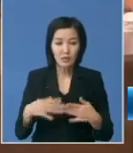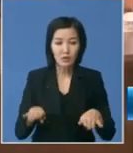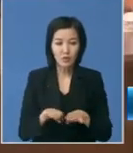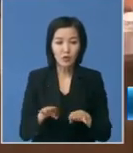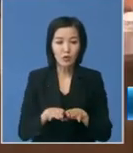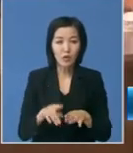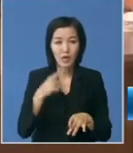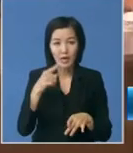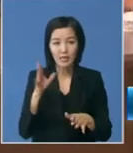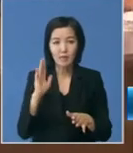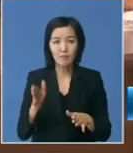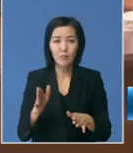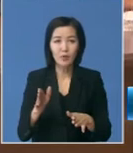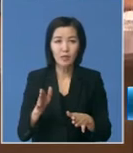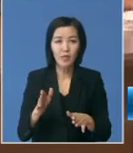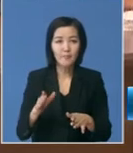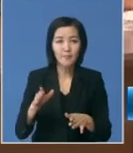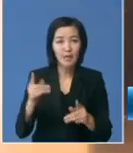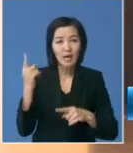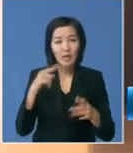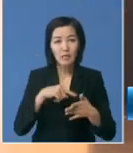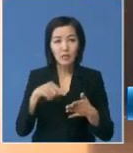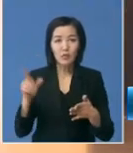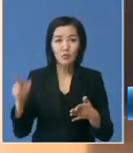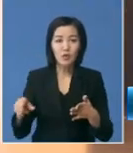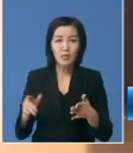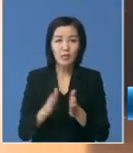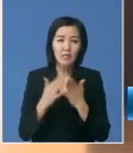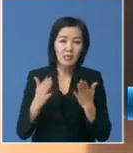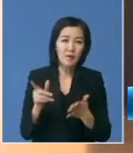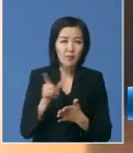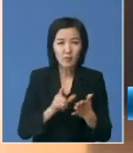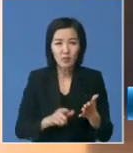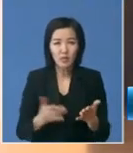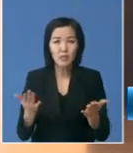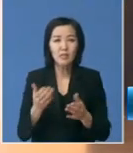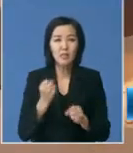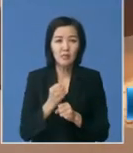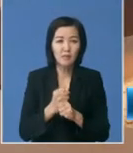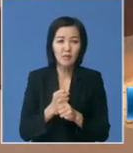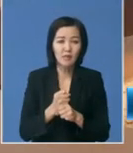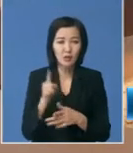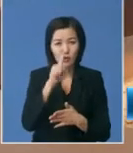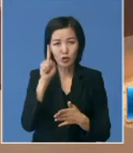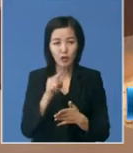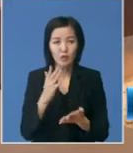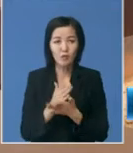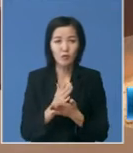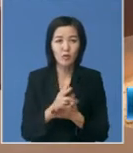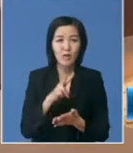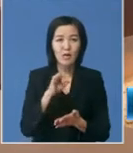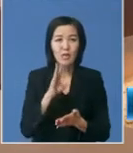айтылған ақын жазушыларымыздың туындылары не болмақ деген сауалдың да жауабы айтылды. Классиктердің барлық жазбалары латын әліпбиіне